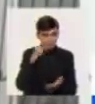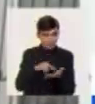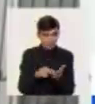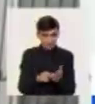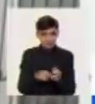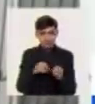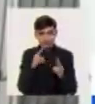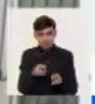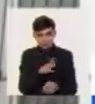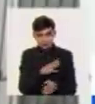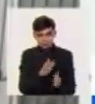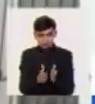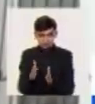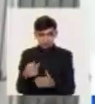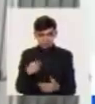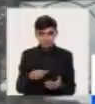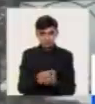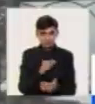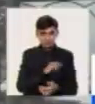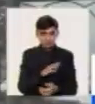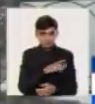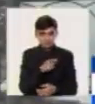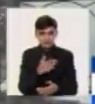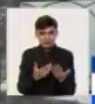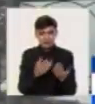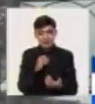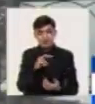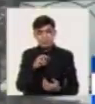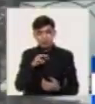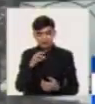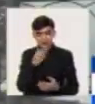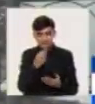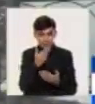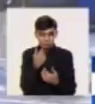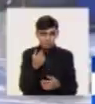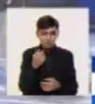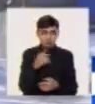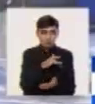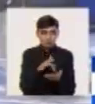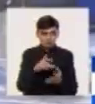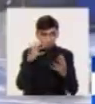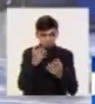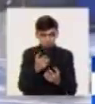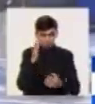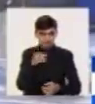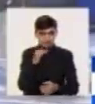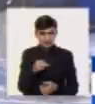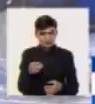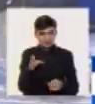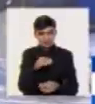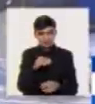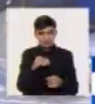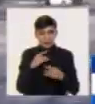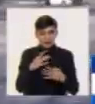жобалау элементтерінің сақтандыру ретінде біз жұмыс атқардық. Элементтер болмаса, қала қап-қара болып кетеді. Атқа мінерлер 90